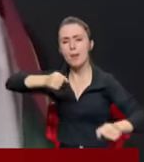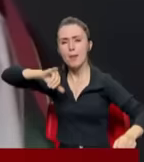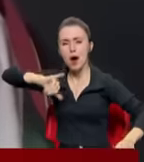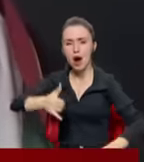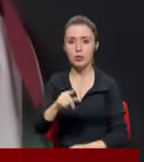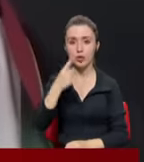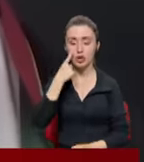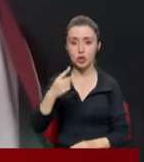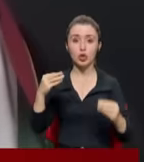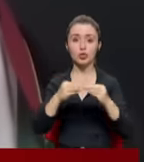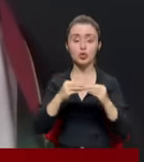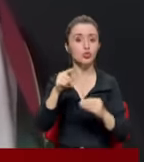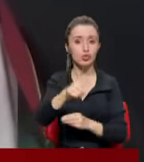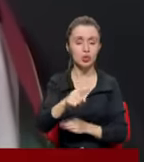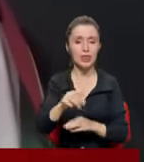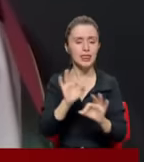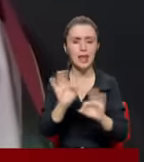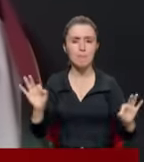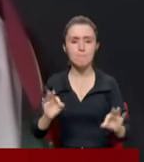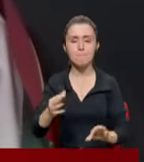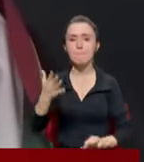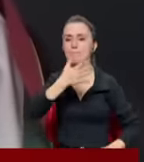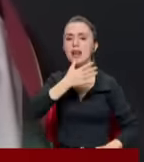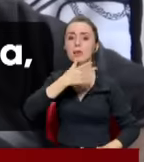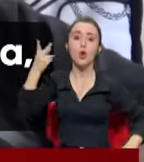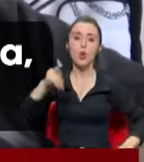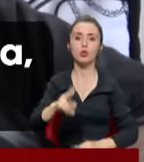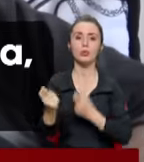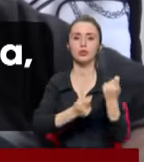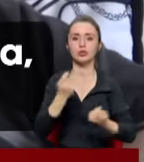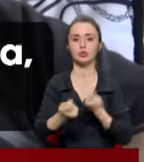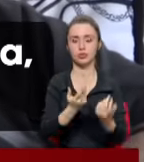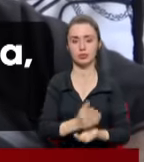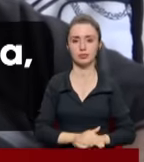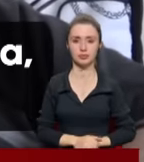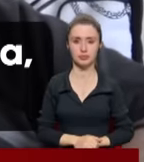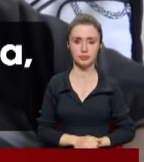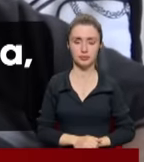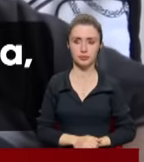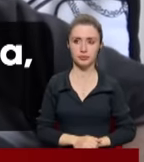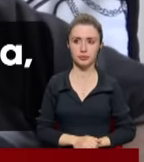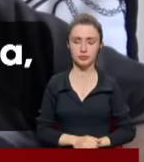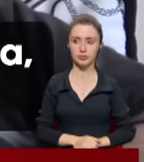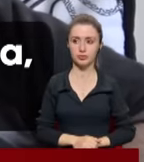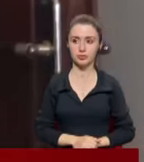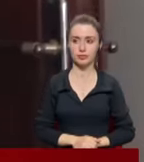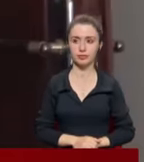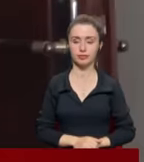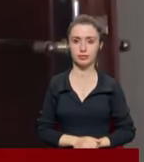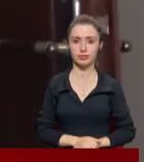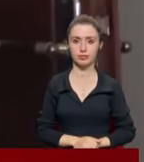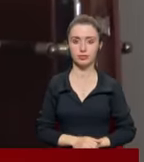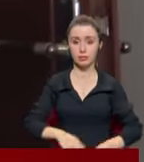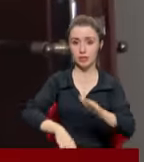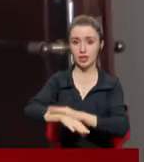neticesinde suçun niteliği tam anlamıyla kasten öldürmeye teşebbüsten yere düştü yürüyemiyordu konuşamıyordu sağ